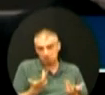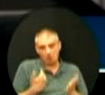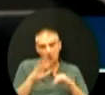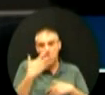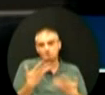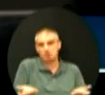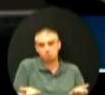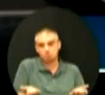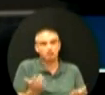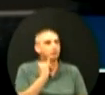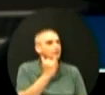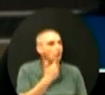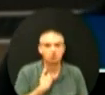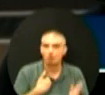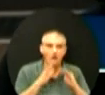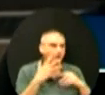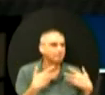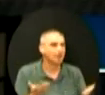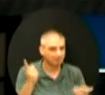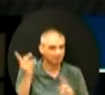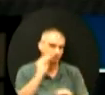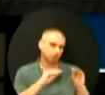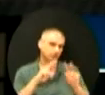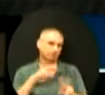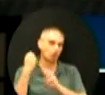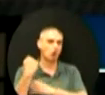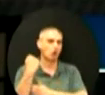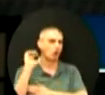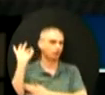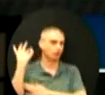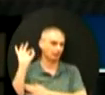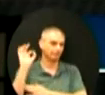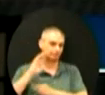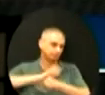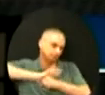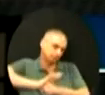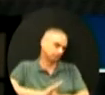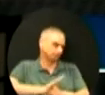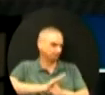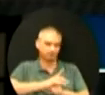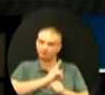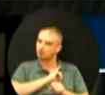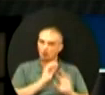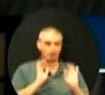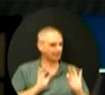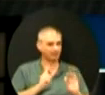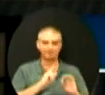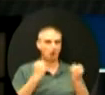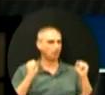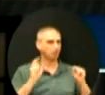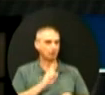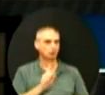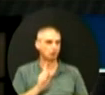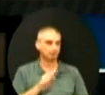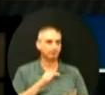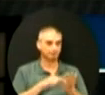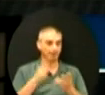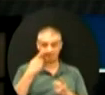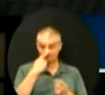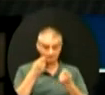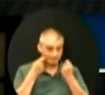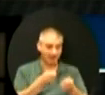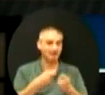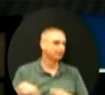רוב. נכון, אין לנו רוב, והם משתמשים ברוב שלהם בצורה דורסנית, לא תקינה ולא דמוקרטית, כי הם